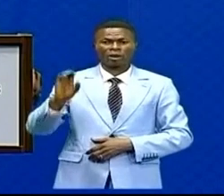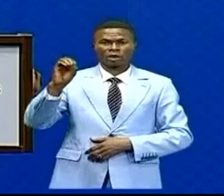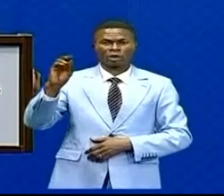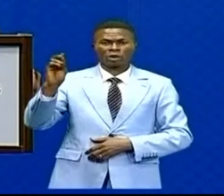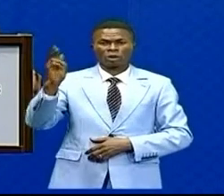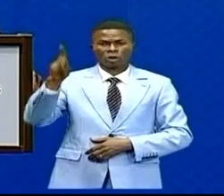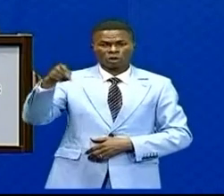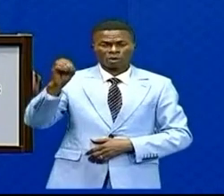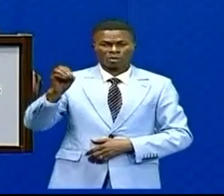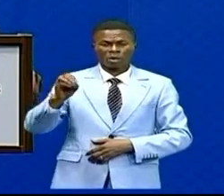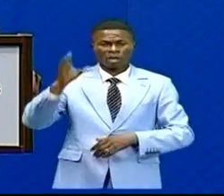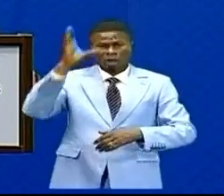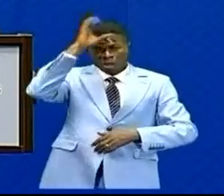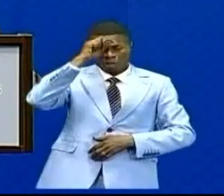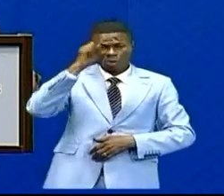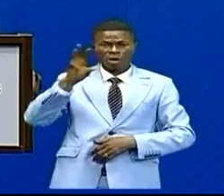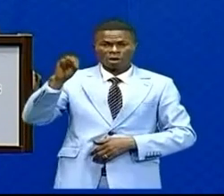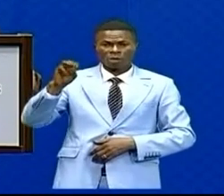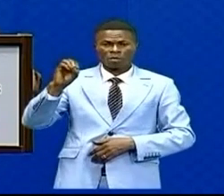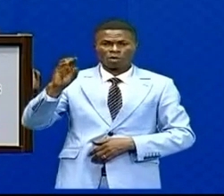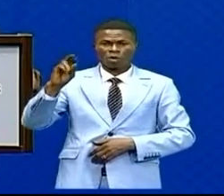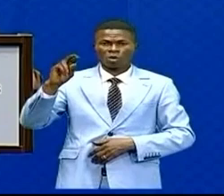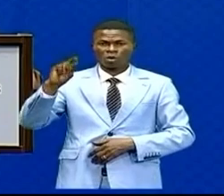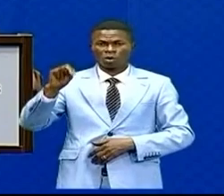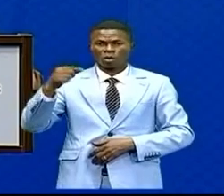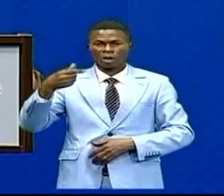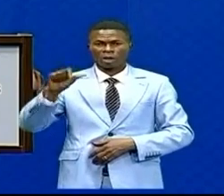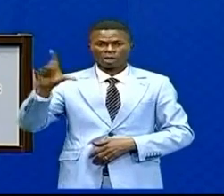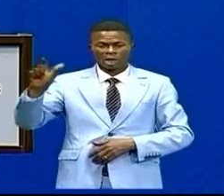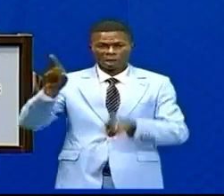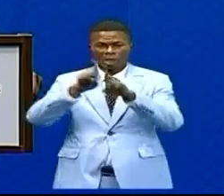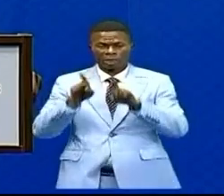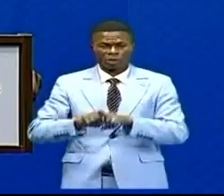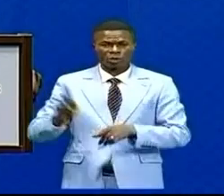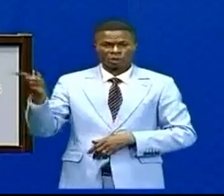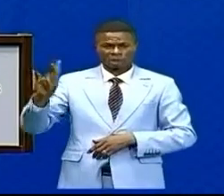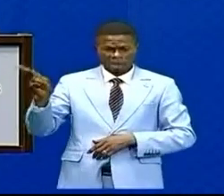Kwilu, Mongala, Chopo et Kasai.